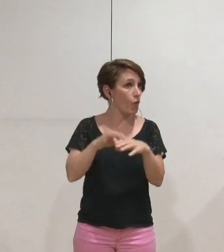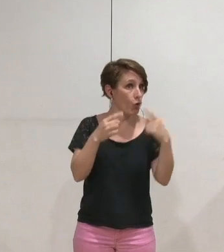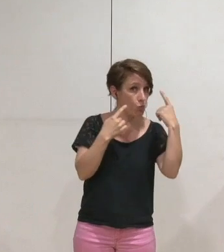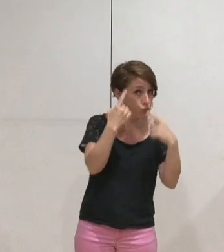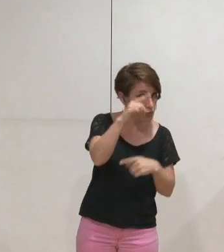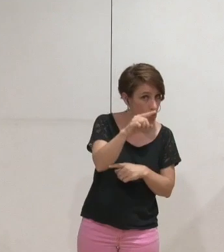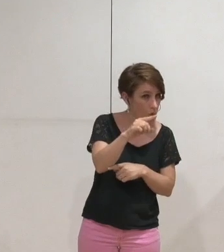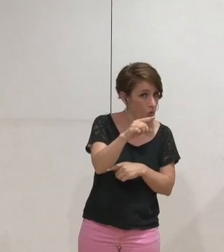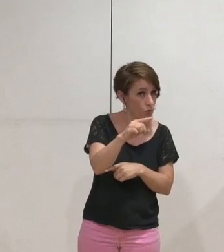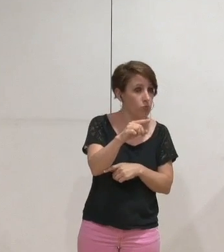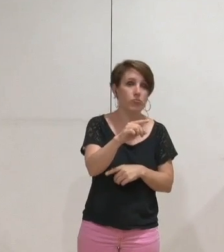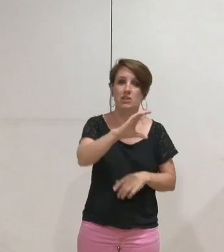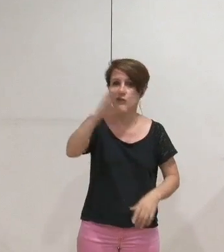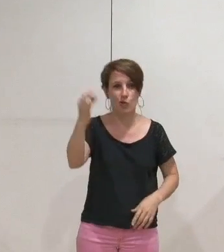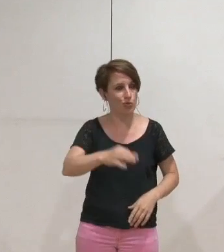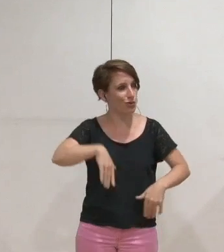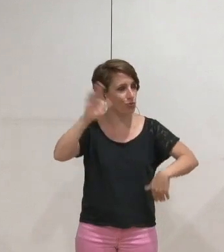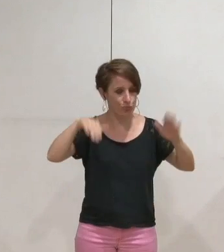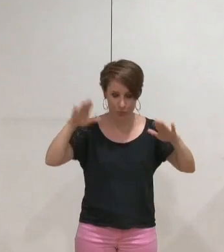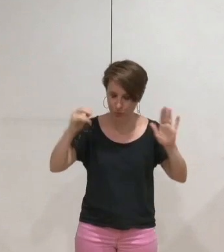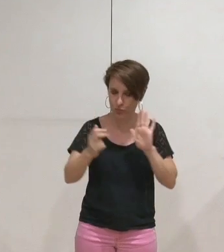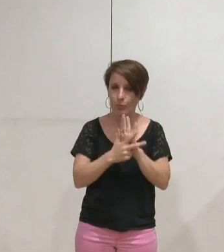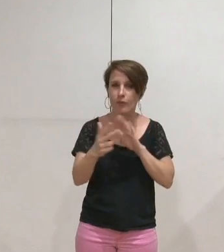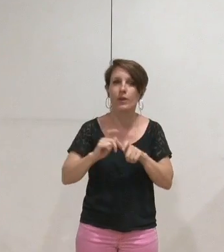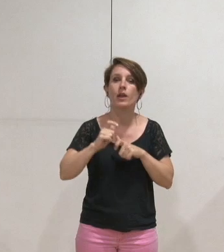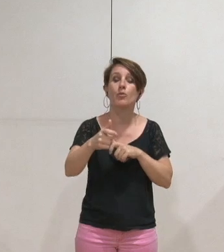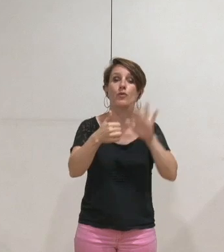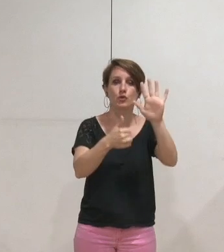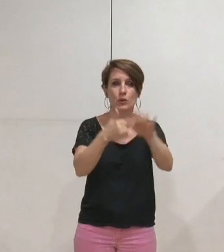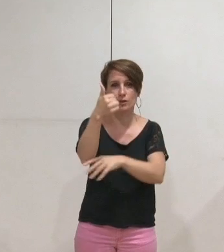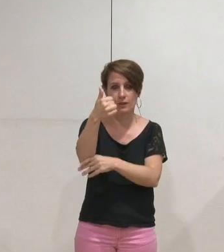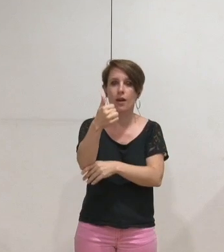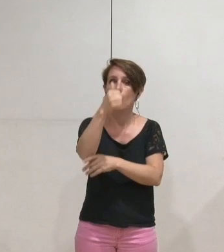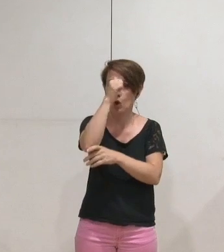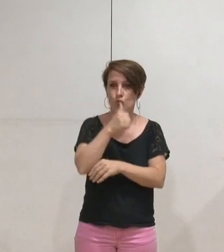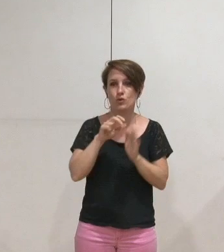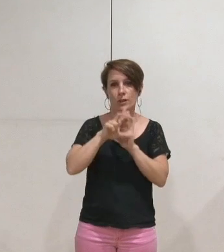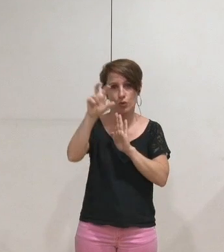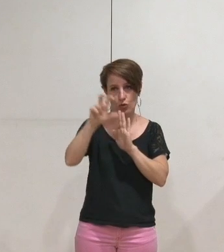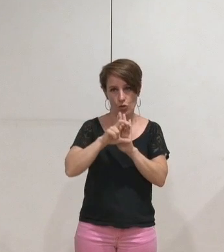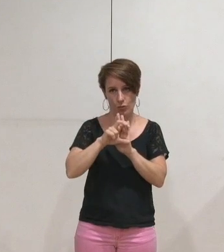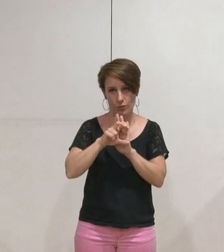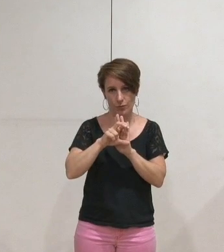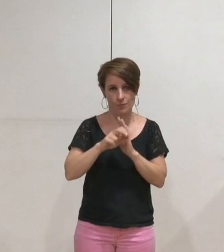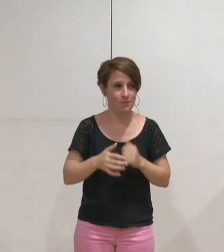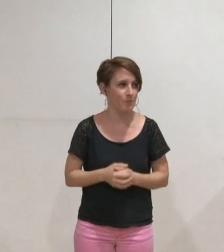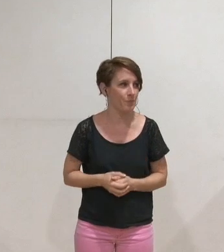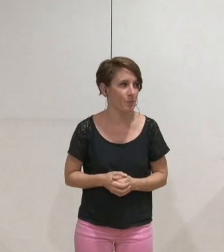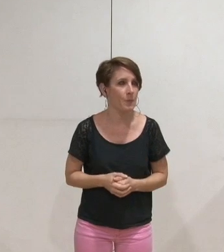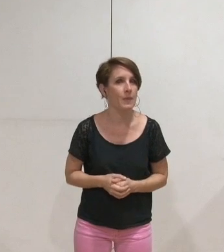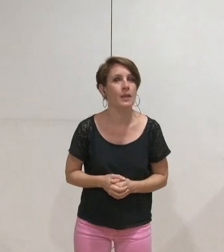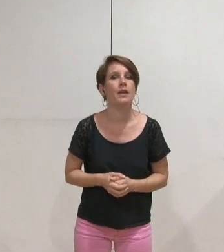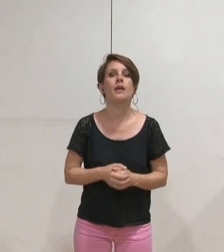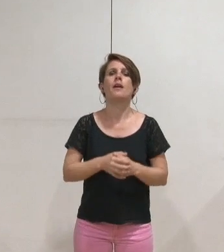qui vote pour unanimité délibération adoptée la 61 sur le Musée de Grenoble c'est le tableau